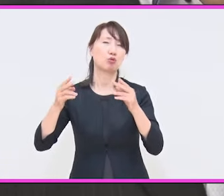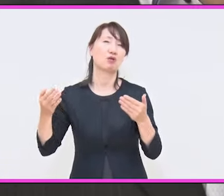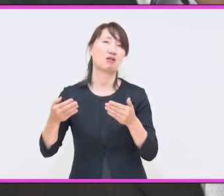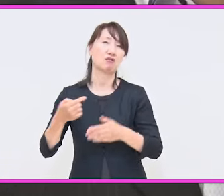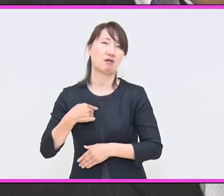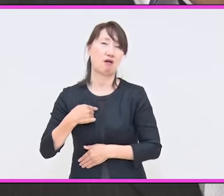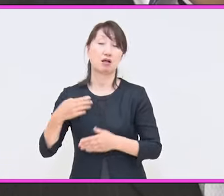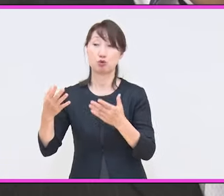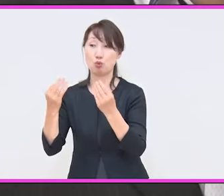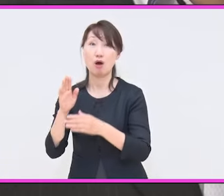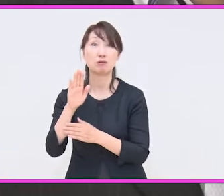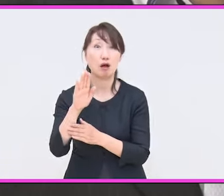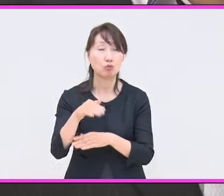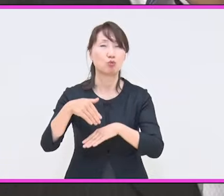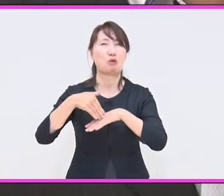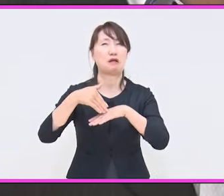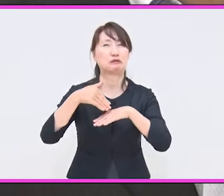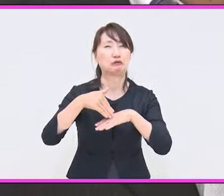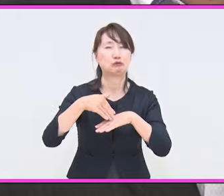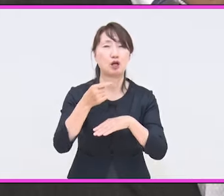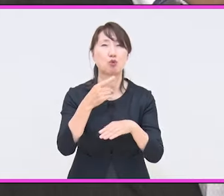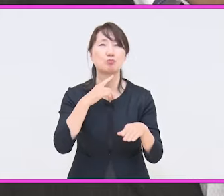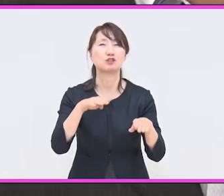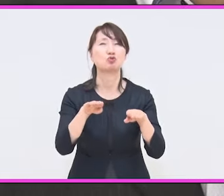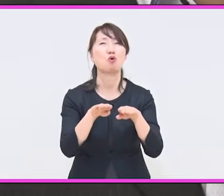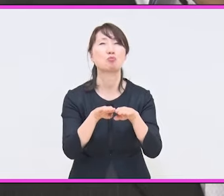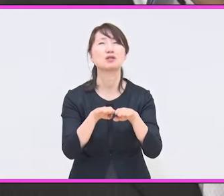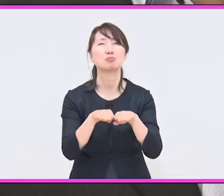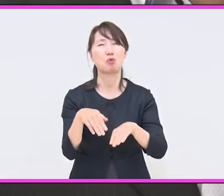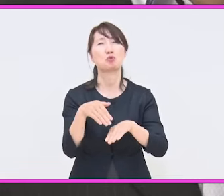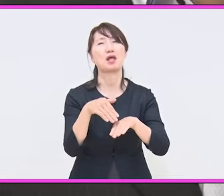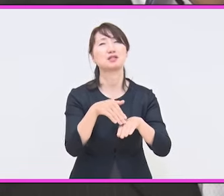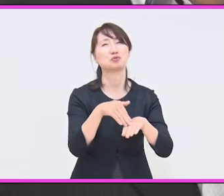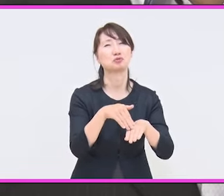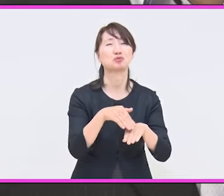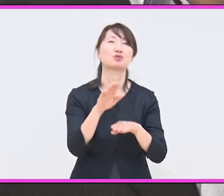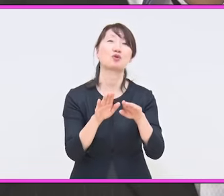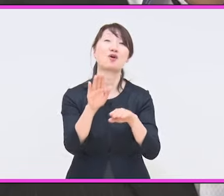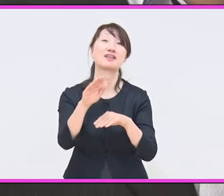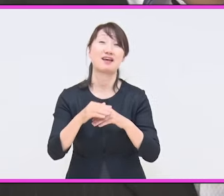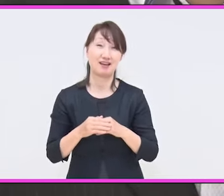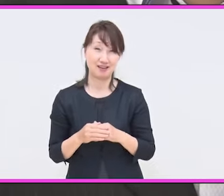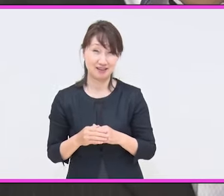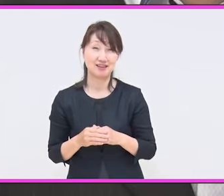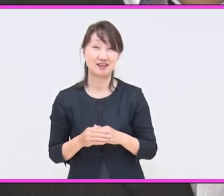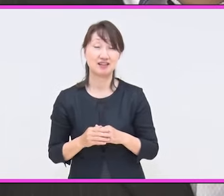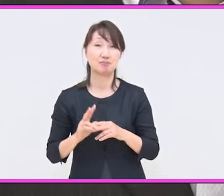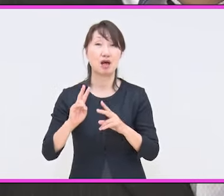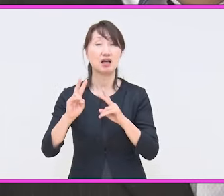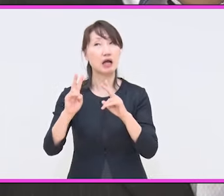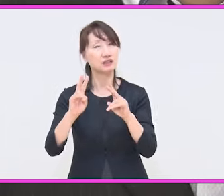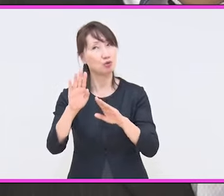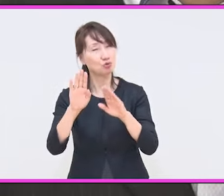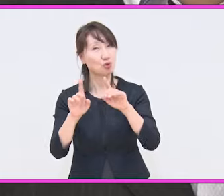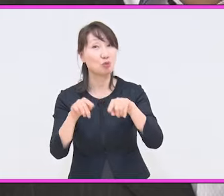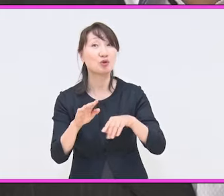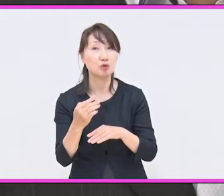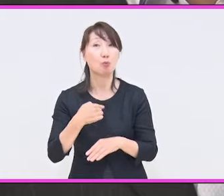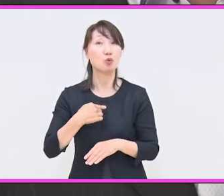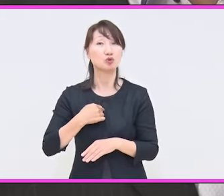終わった後にトレーニングとか土日に潰してトレーニングとかっていうところ で、まあ、あの会社にもよるんですけど、僕行ってたところはあ